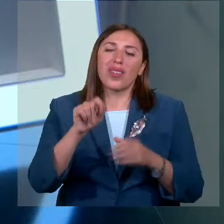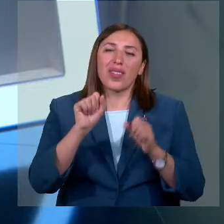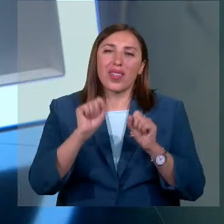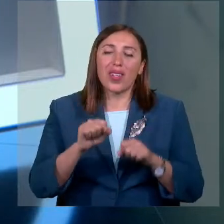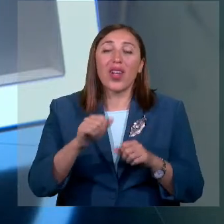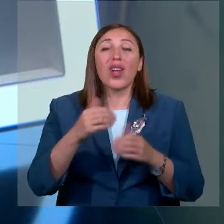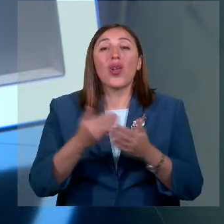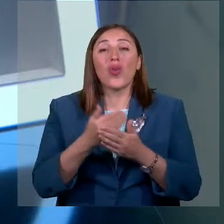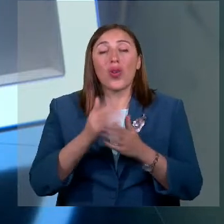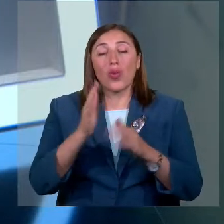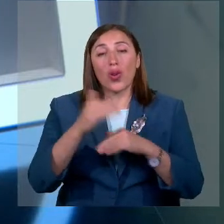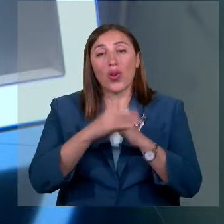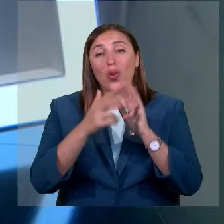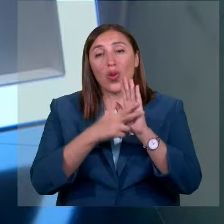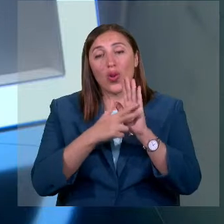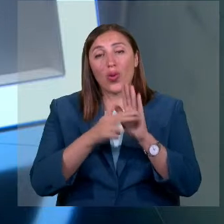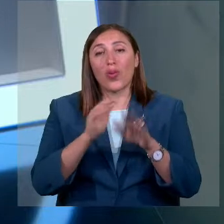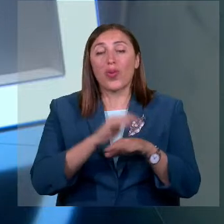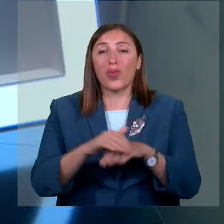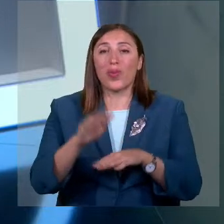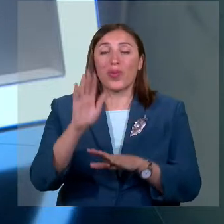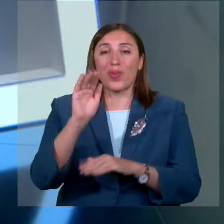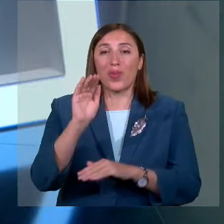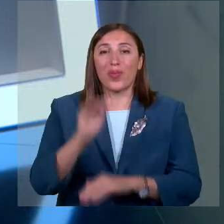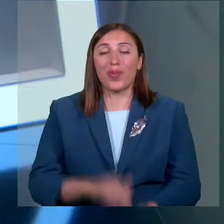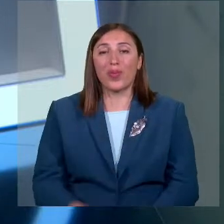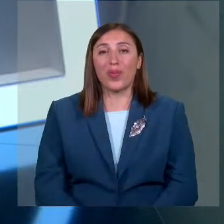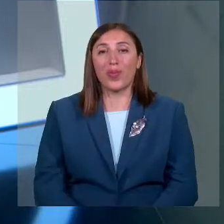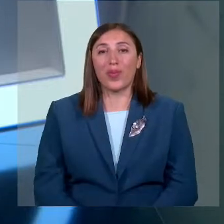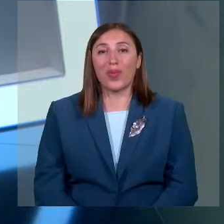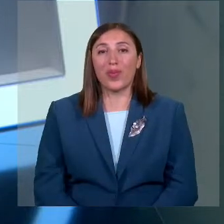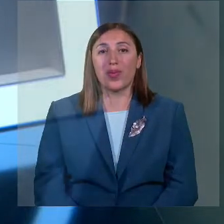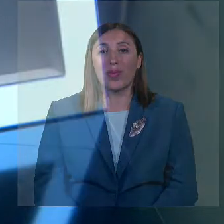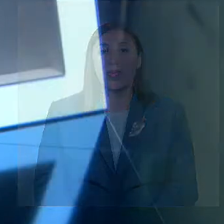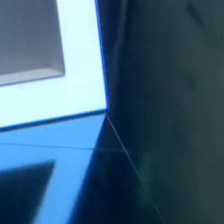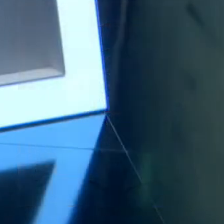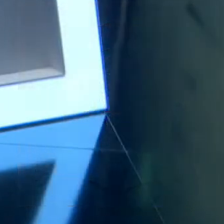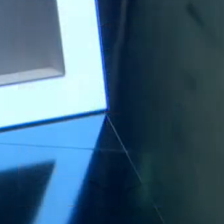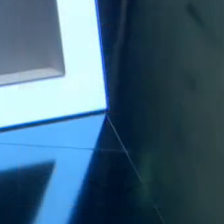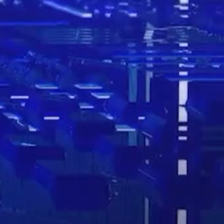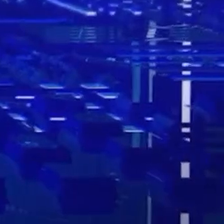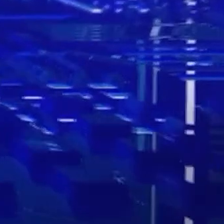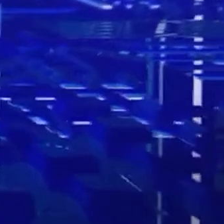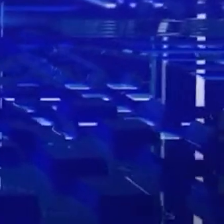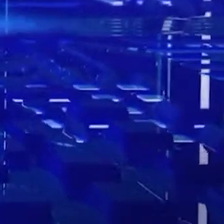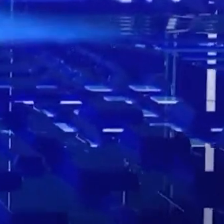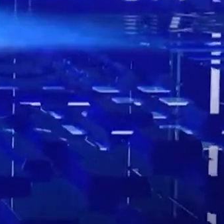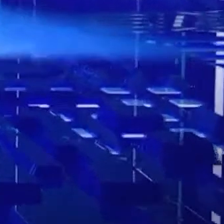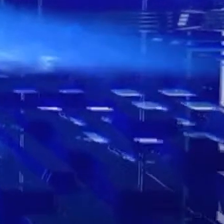հարթակներ։ Լուրերի հաջորդ թողարկումը երեկոյան 8-ին է, կհանդիպենք ուղիղ եթերում։